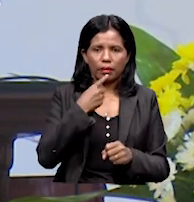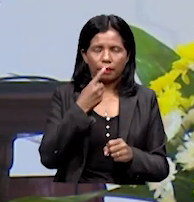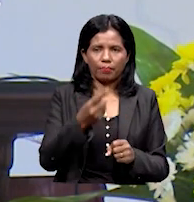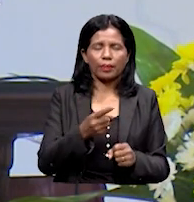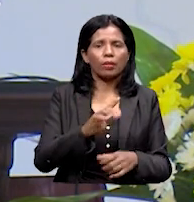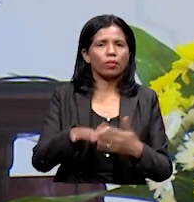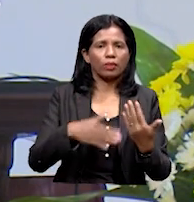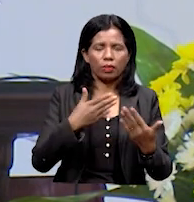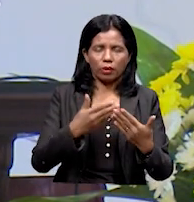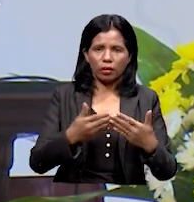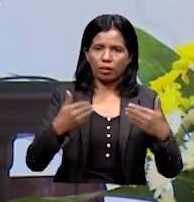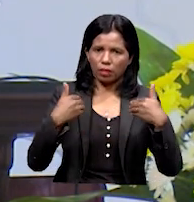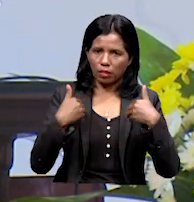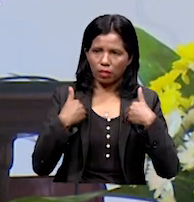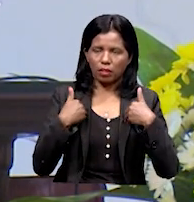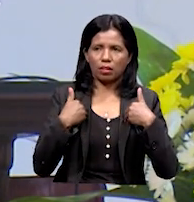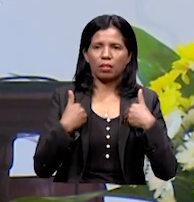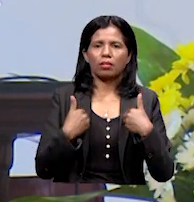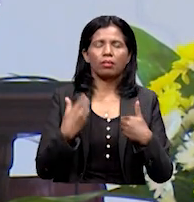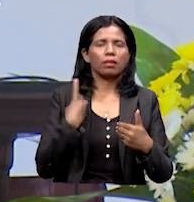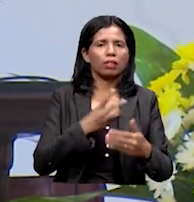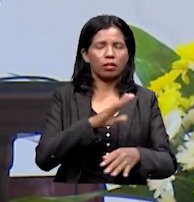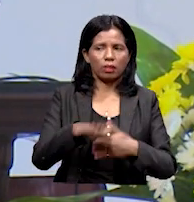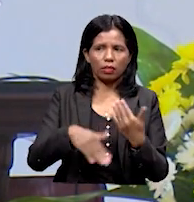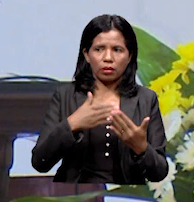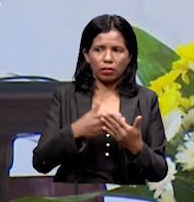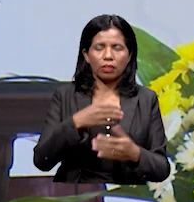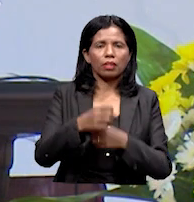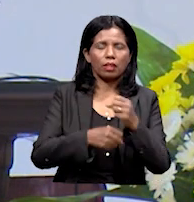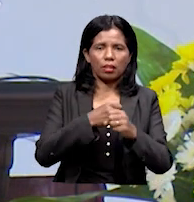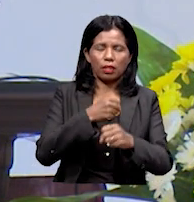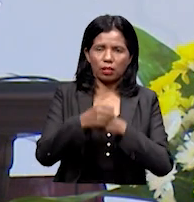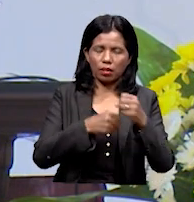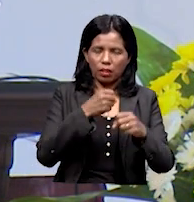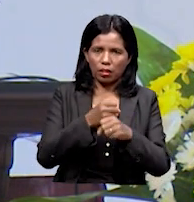buat rumah akontisimento ida nebe ita hotu tina-tina halo